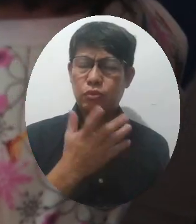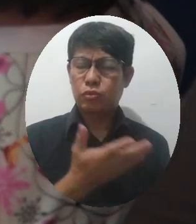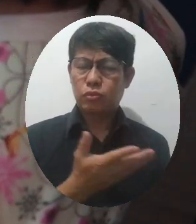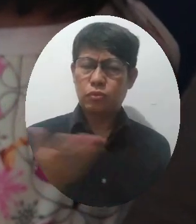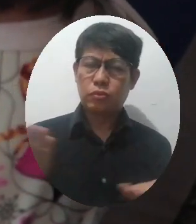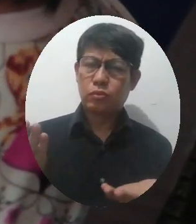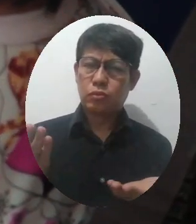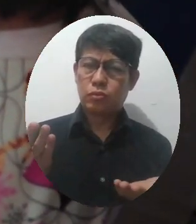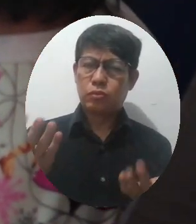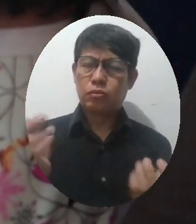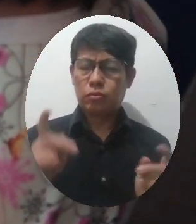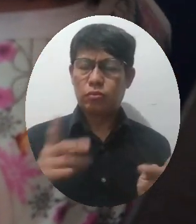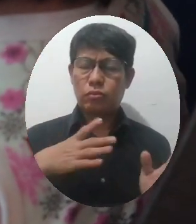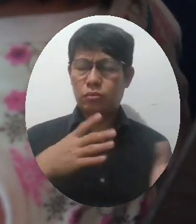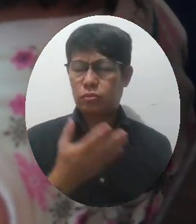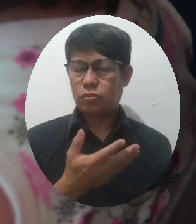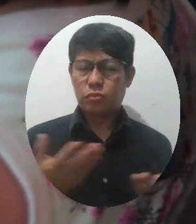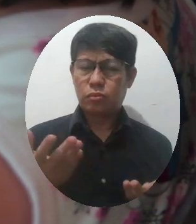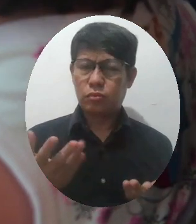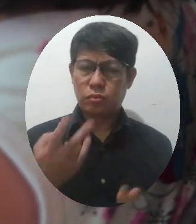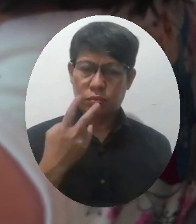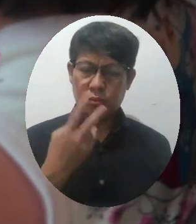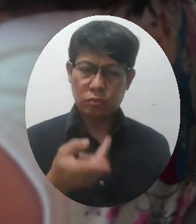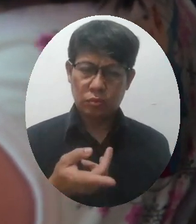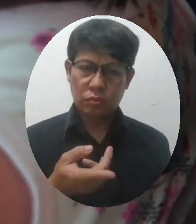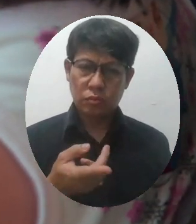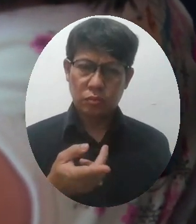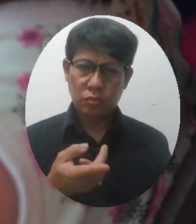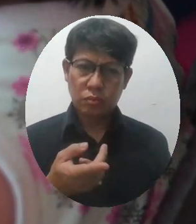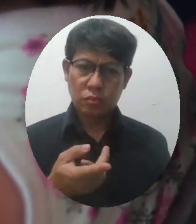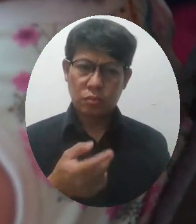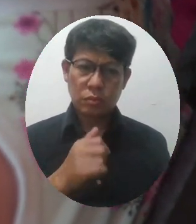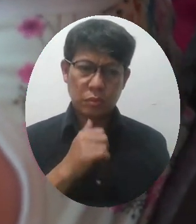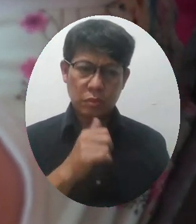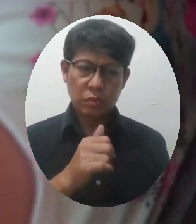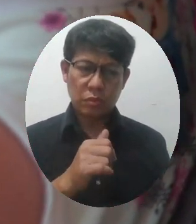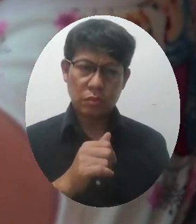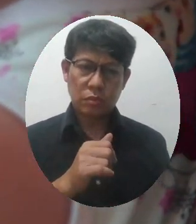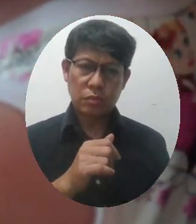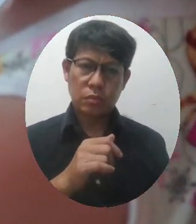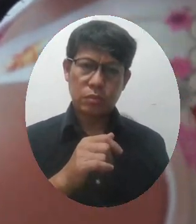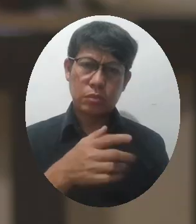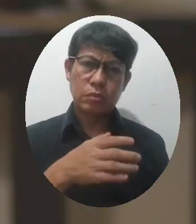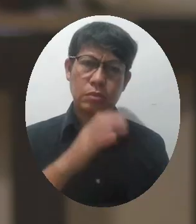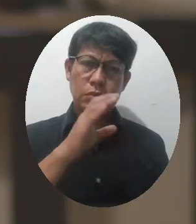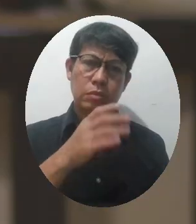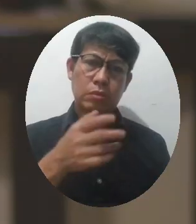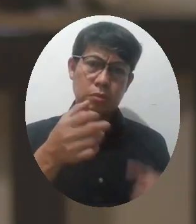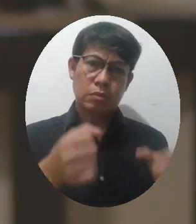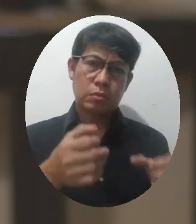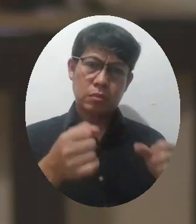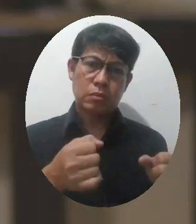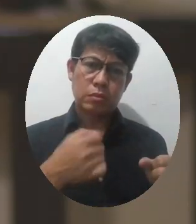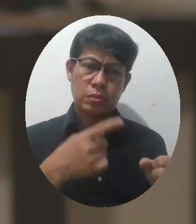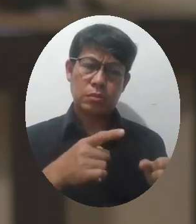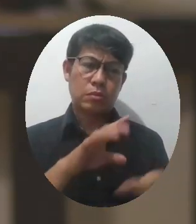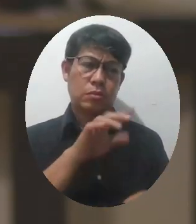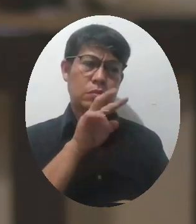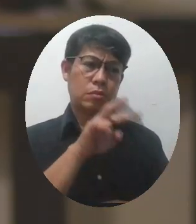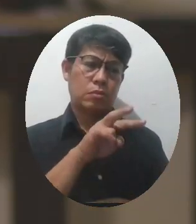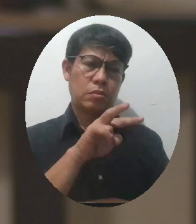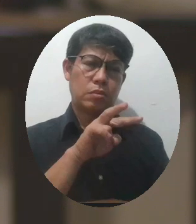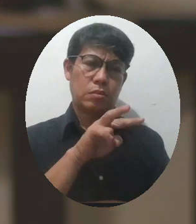sa bahay namin, napapansin ko sa kanya, hindi siya nadede. Nung mga bandang alas 4 po ng hapon, dun